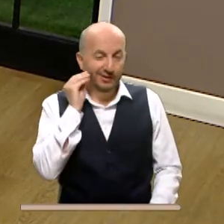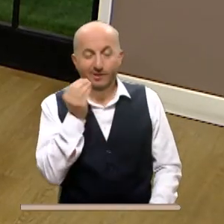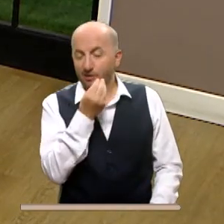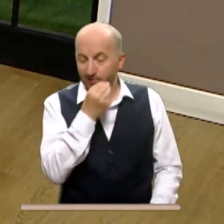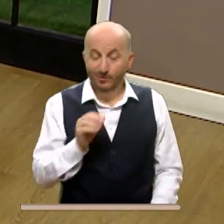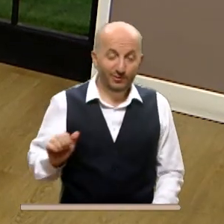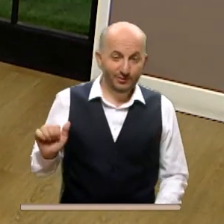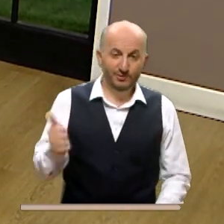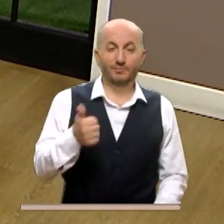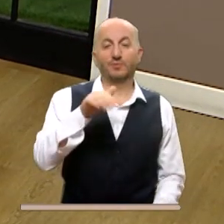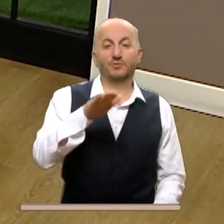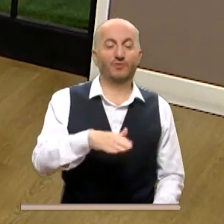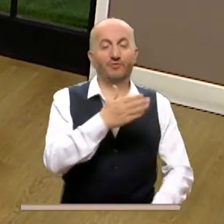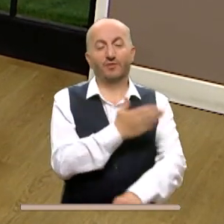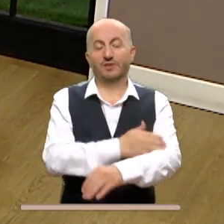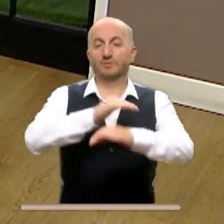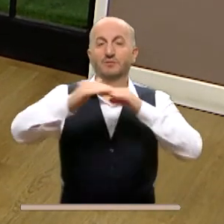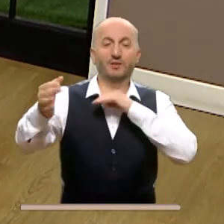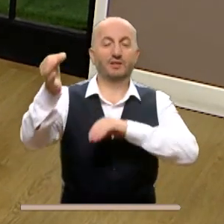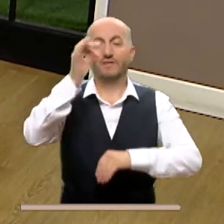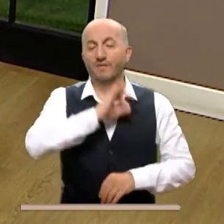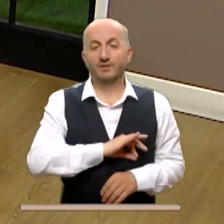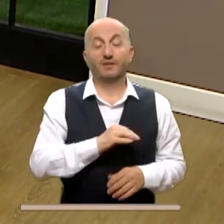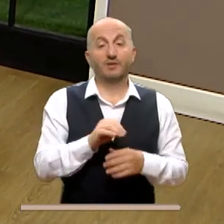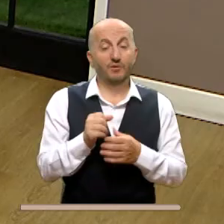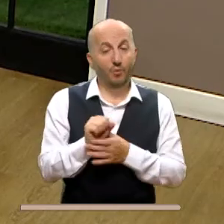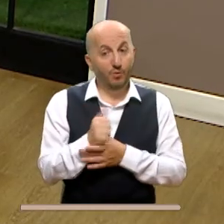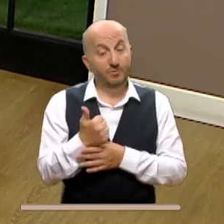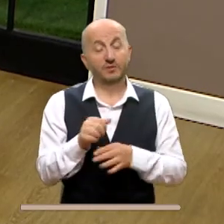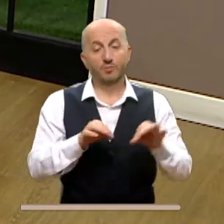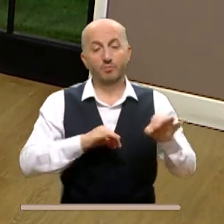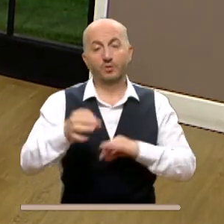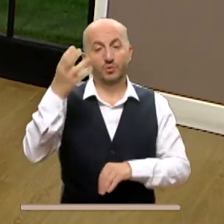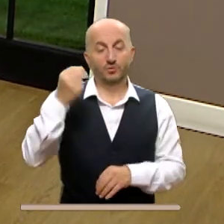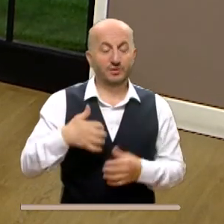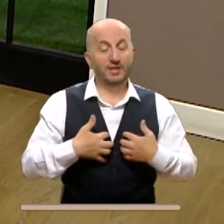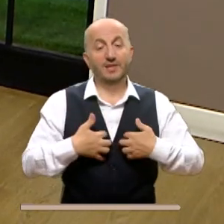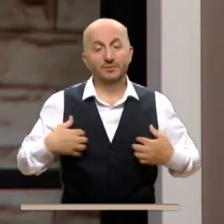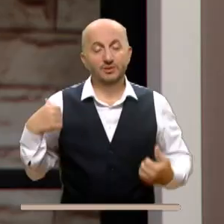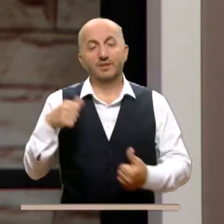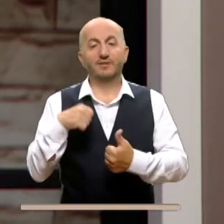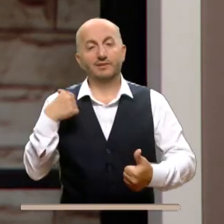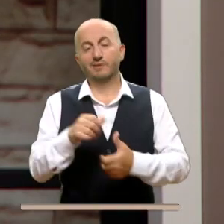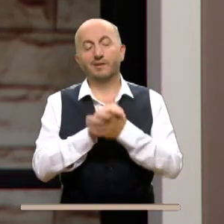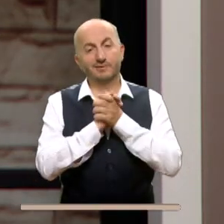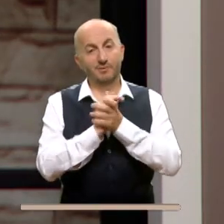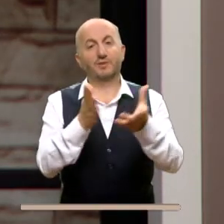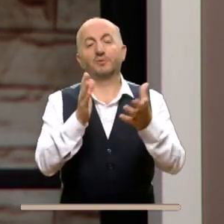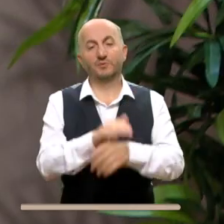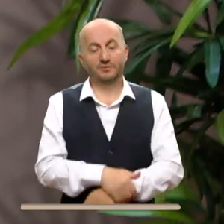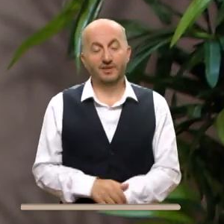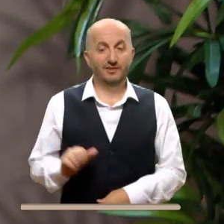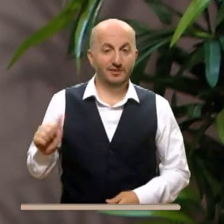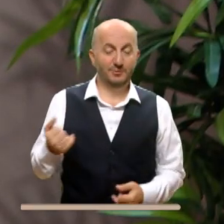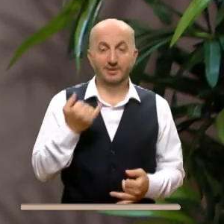çok kıymetli bir öğrencisin. Vatanımıza, tamam, milletimize de çok kıymetli bir mühendis olacağından eminiz. İnşallah. Tekrar tekrar tebrik ediyoruz seni. Teşekkürler.